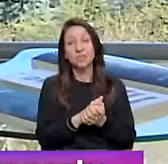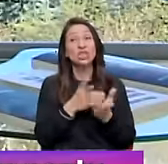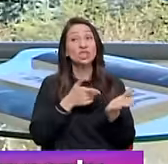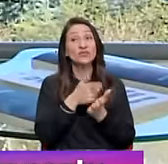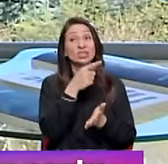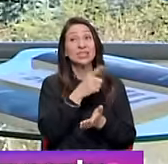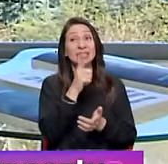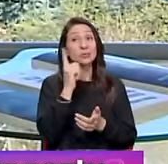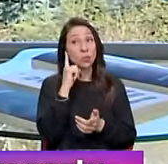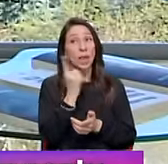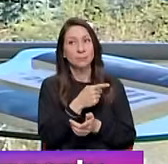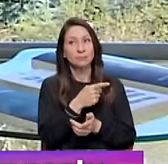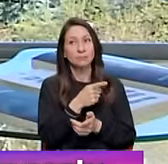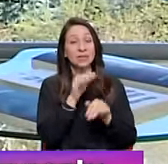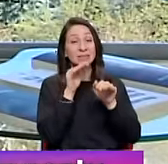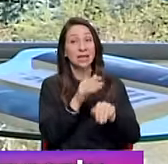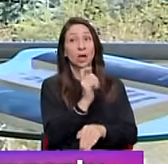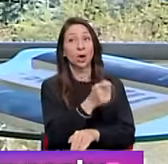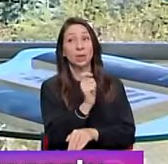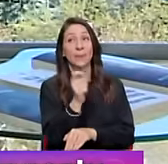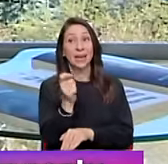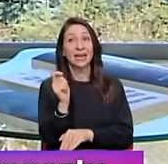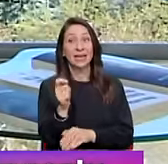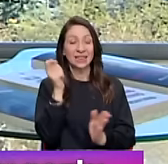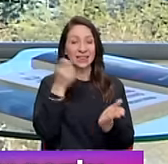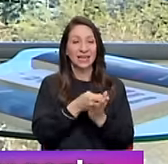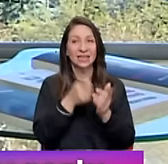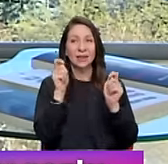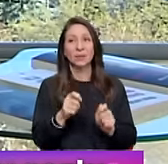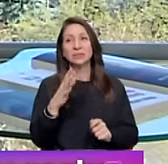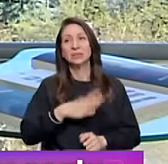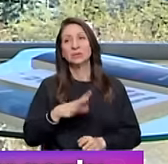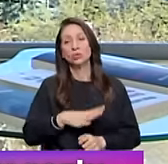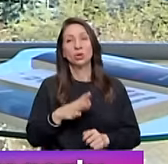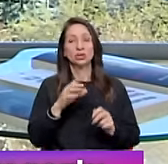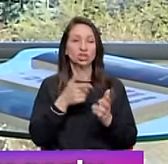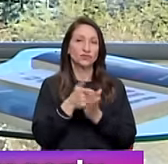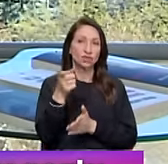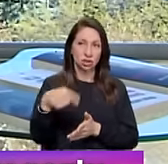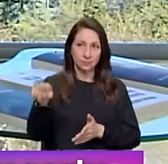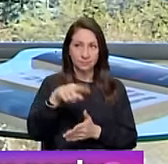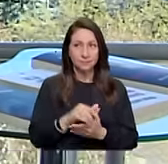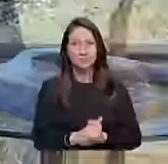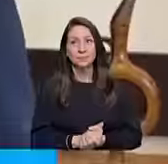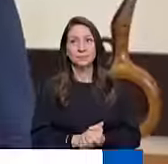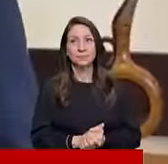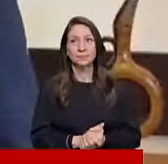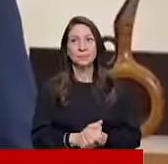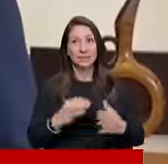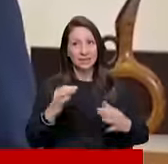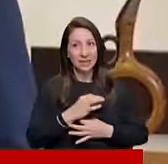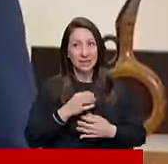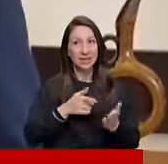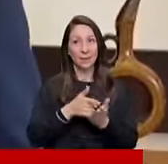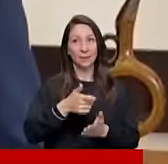Çiftçinin de sesini duyalım. Destek ödemelerinin nakit yapılmasını istiyor çiftçi. Sayın Tarım